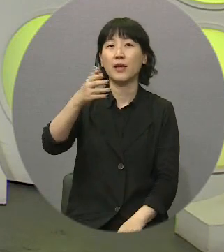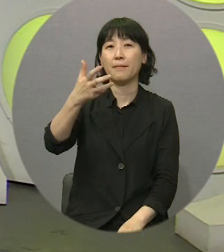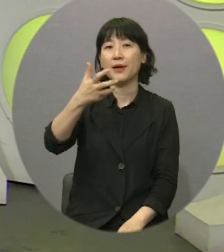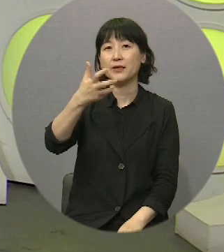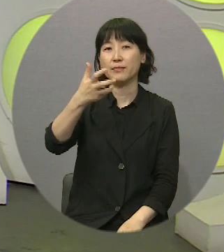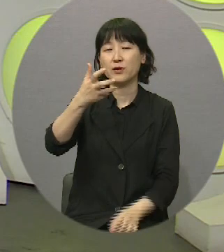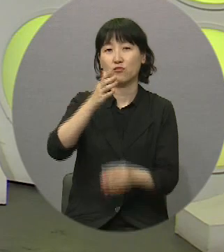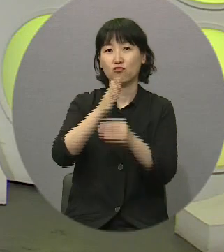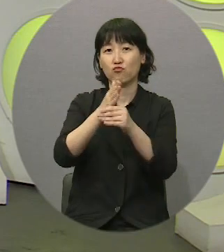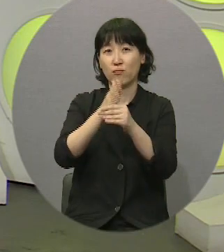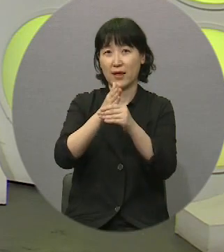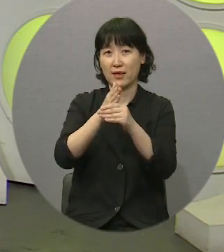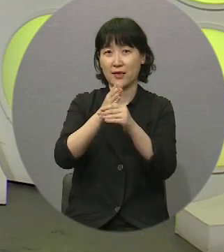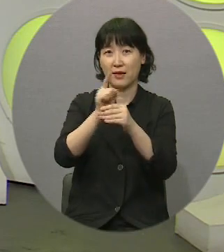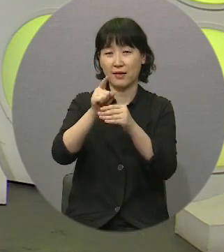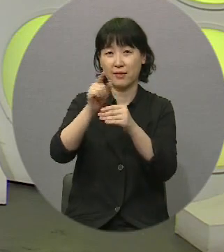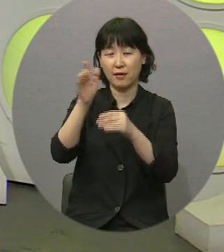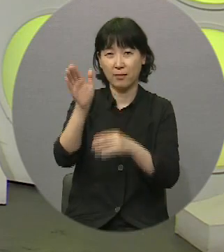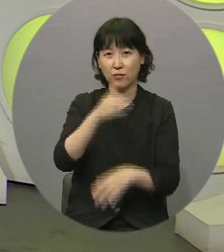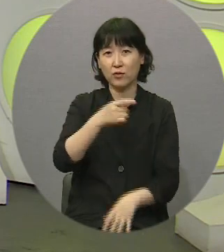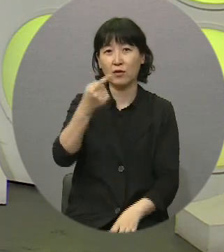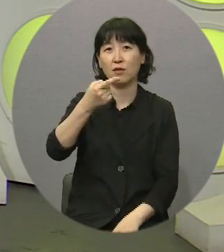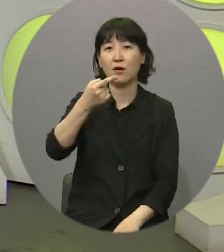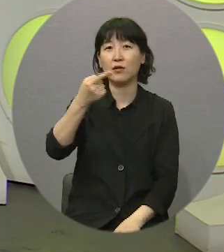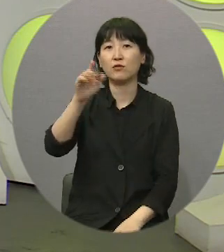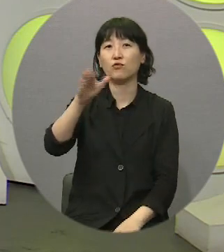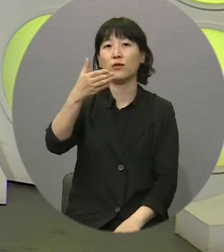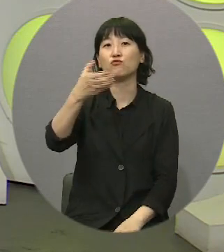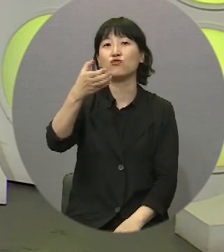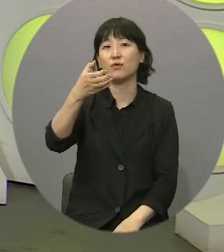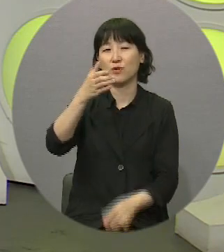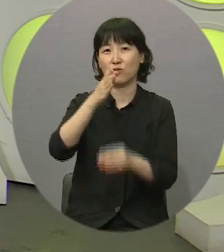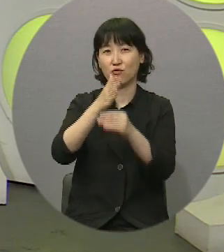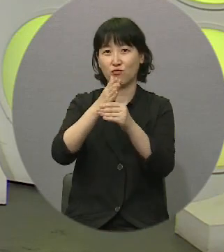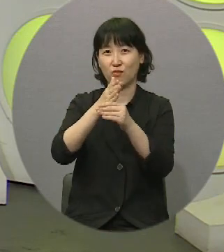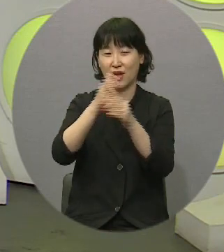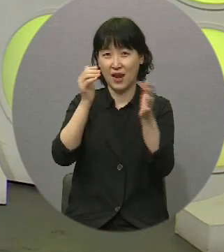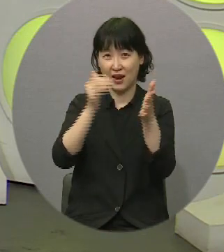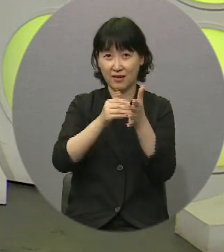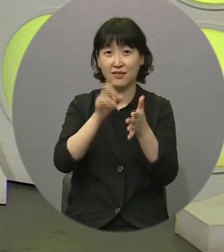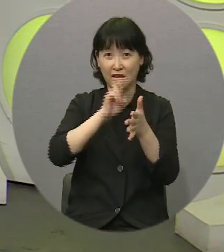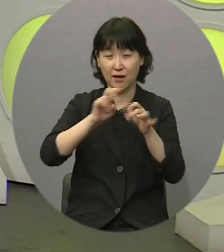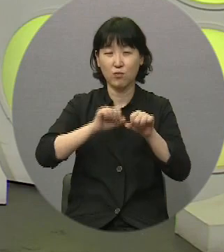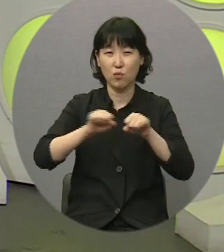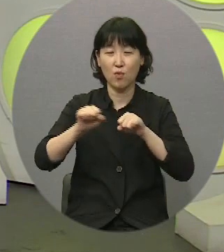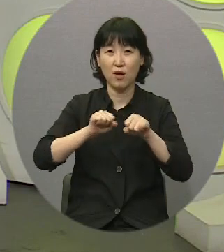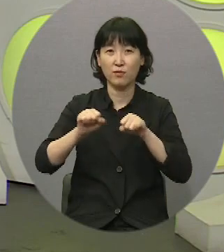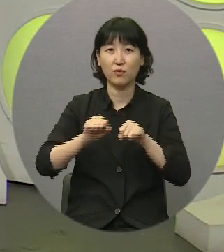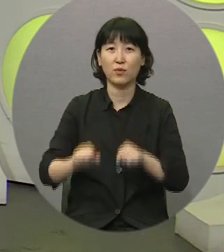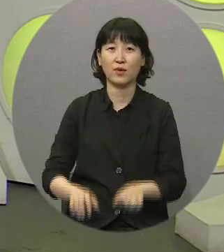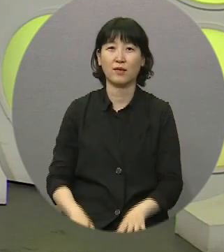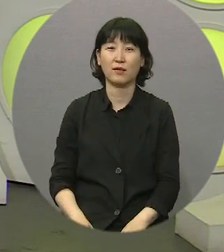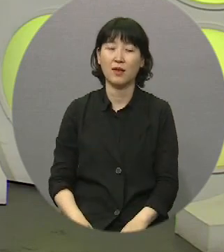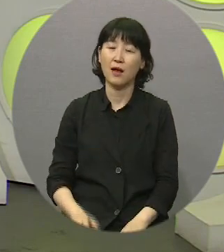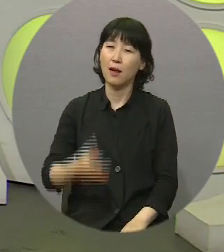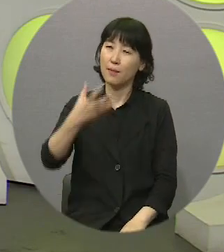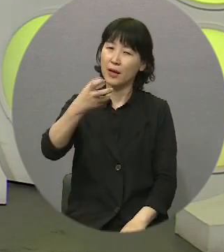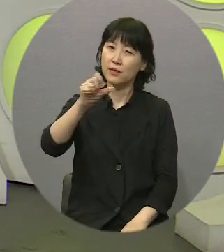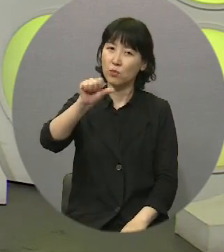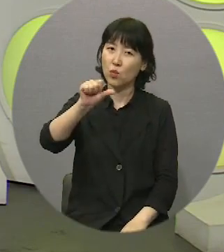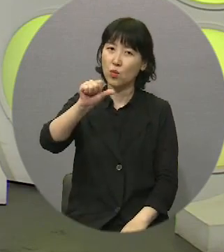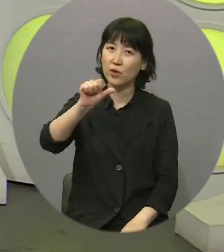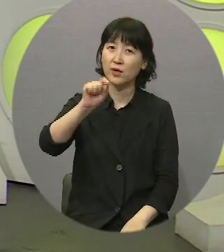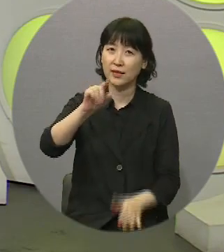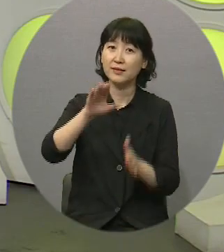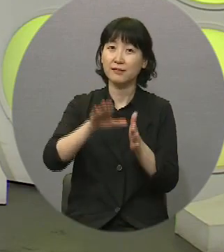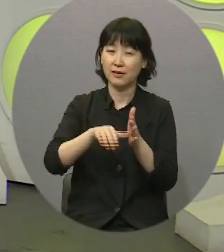80년대 중반부터 오. 90년대 중반까지 활동을 했었으니까. 아, 그래요. 네. 85년도. 85년도